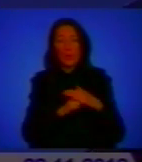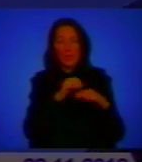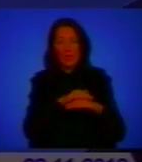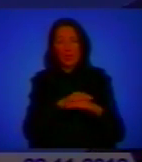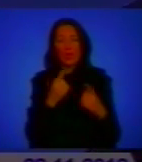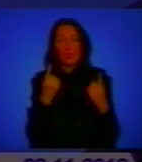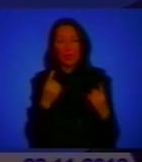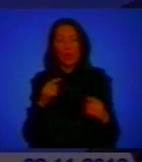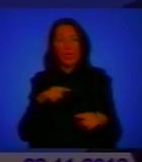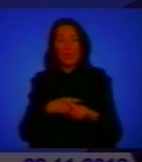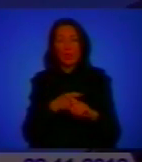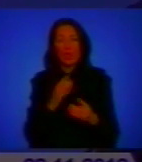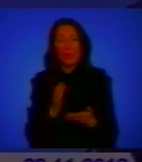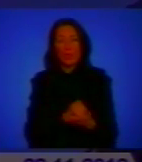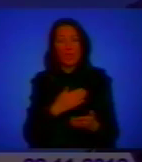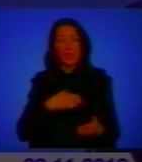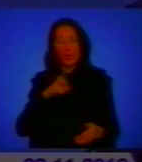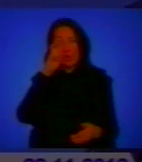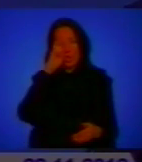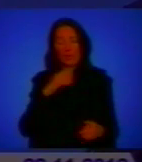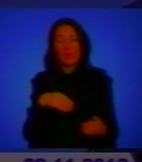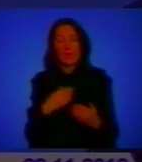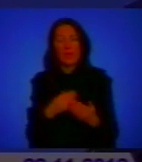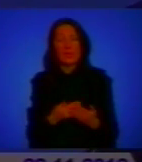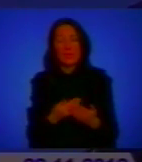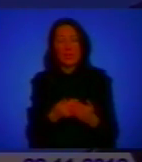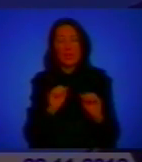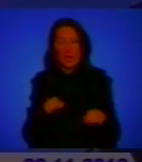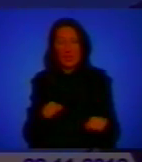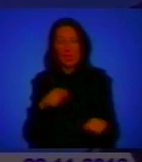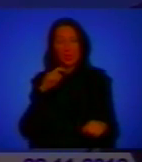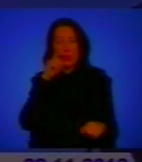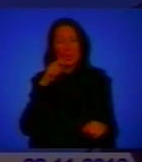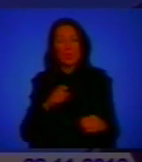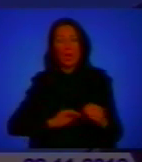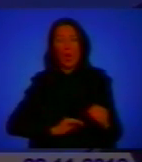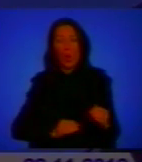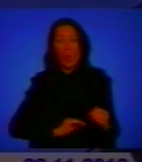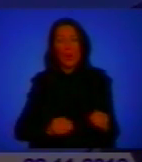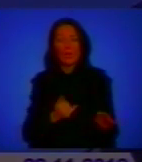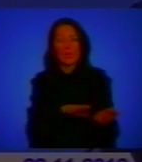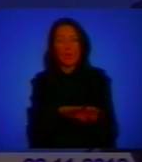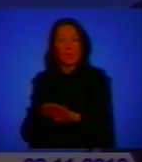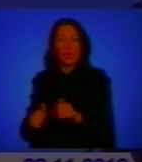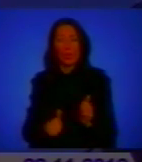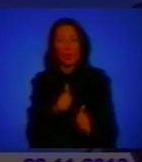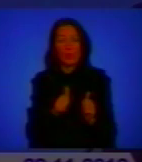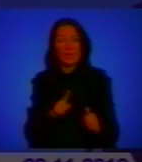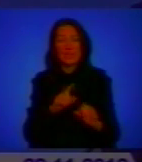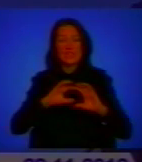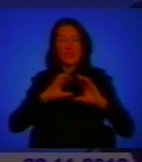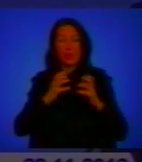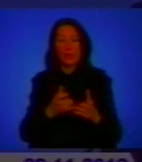нашої держави та здатність українських компаній на рівні конкурувати із